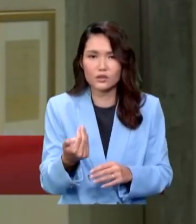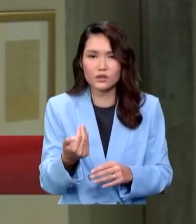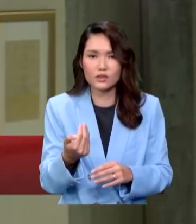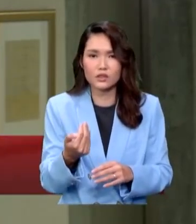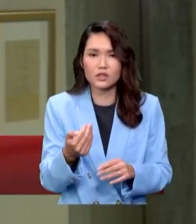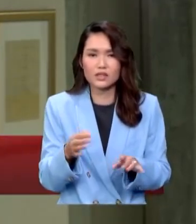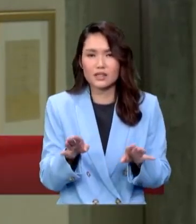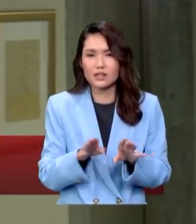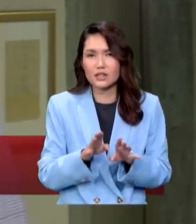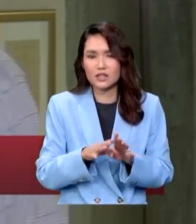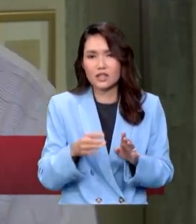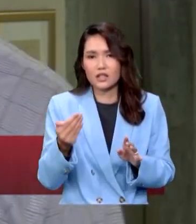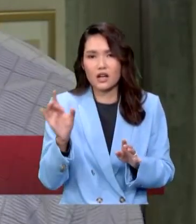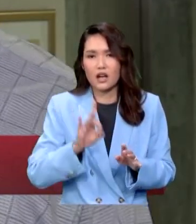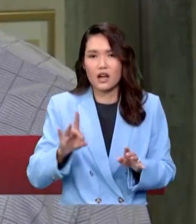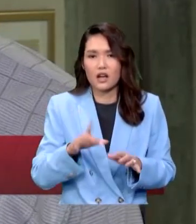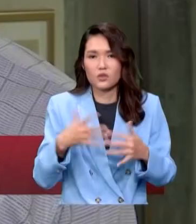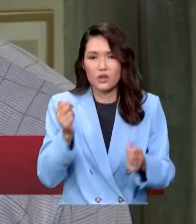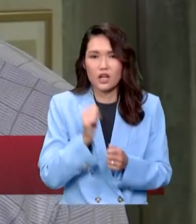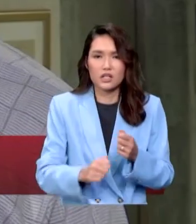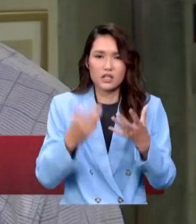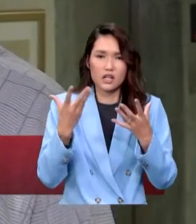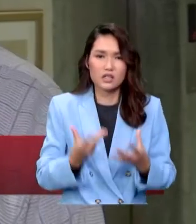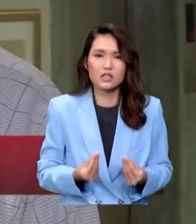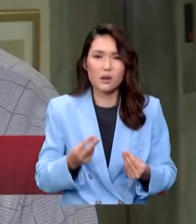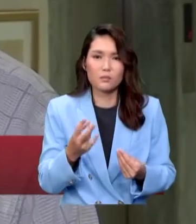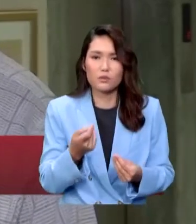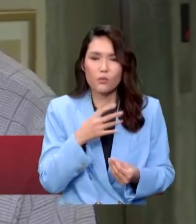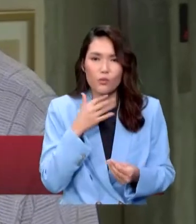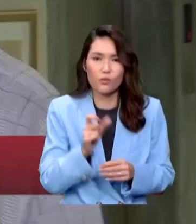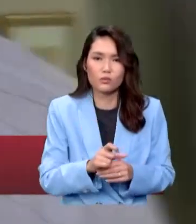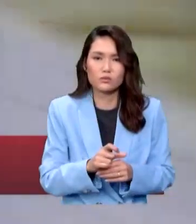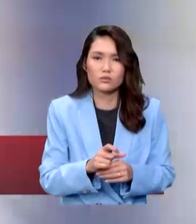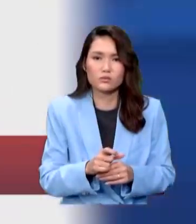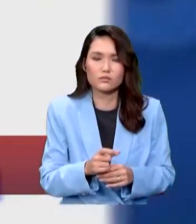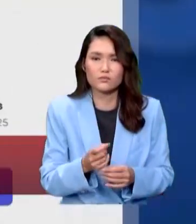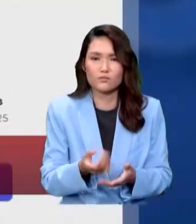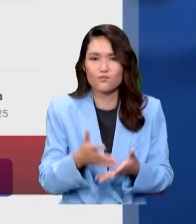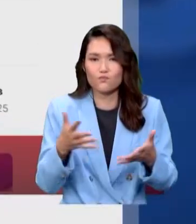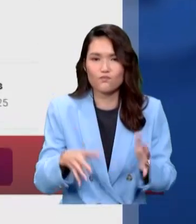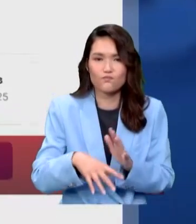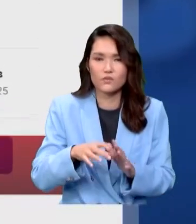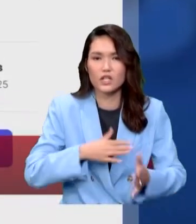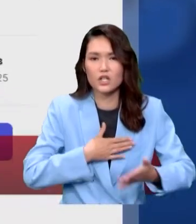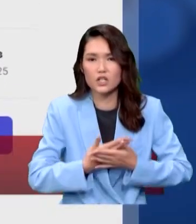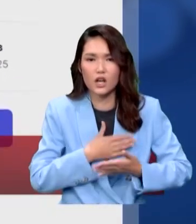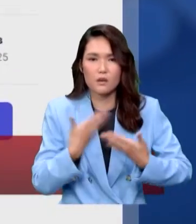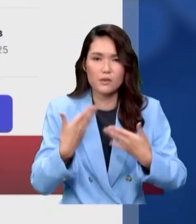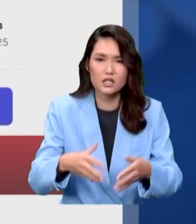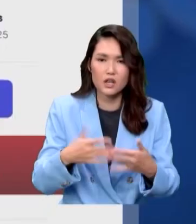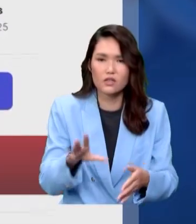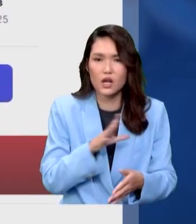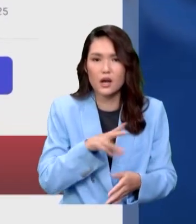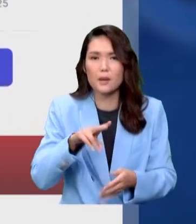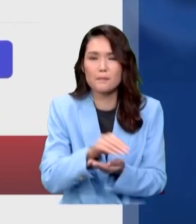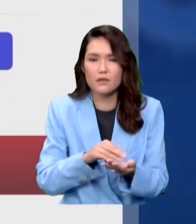КНС таких больших размеров ежедневно этим заниматься очень сложно и очень дорого. Активисты запустили коллективную петицию. В